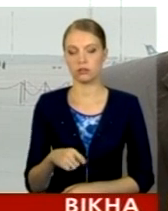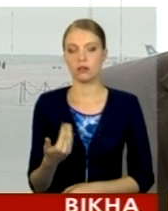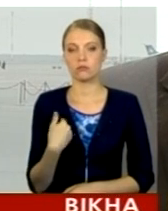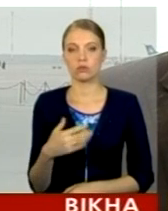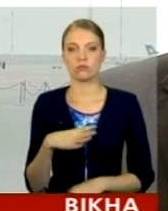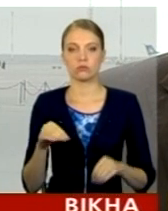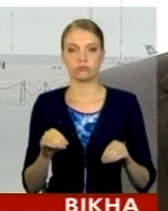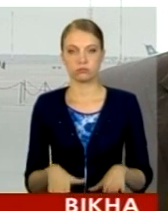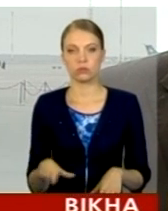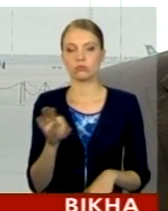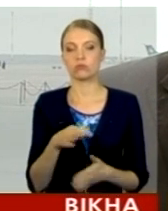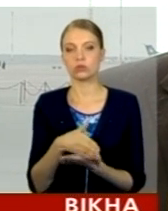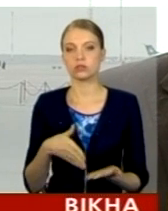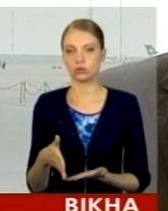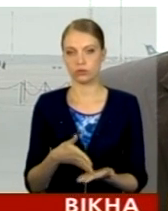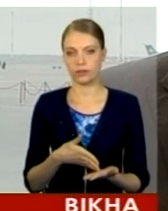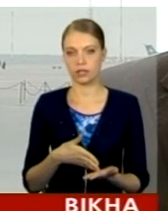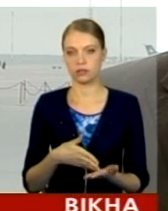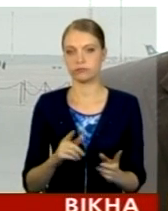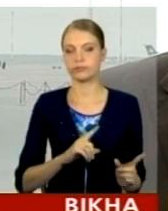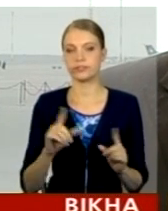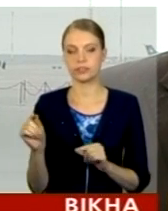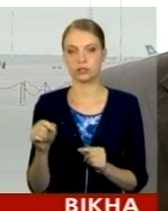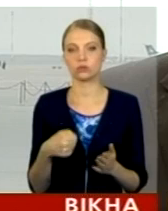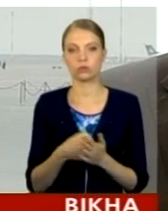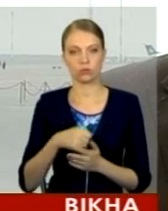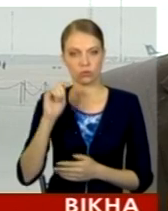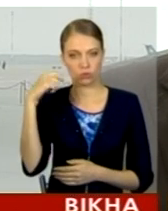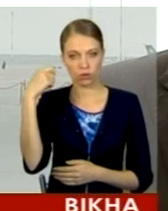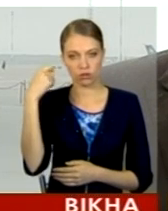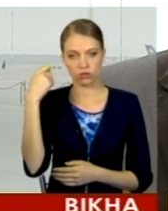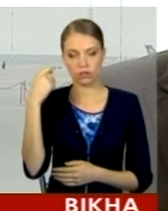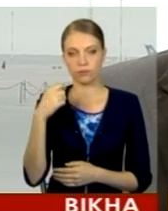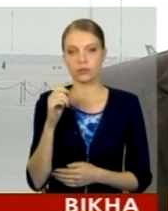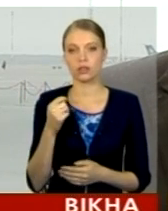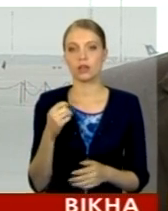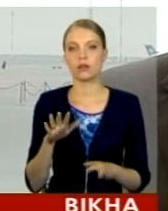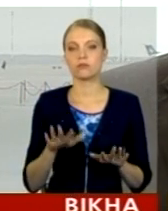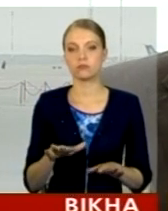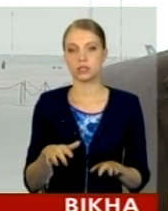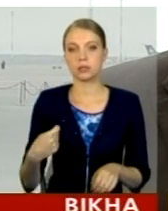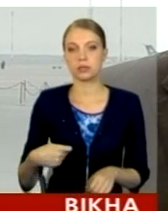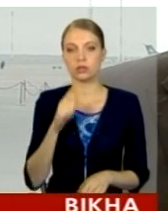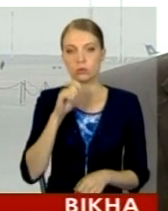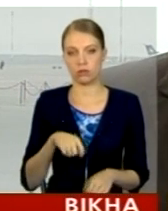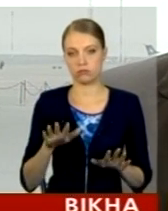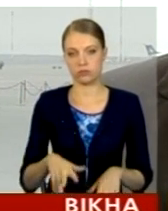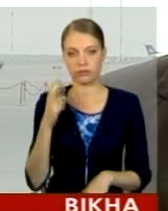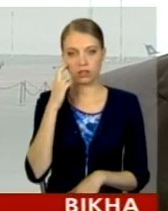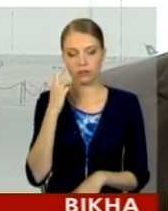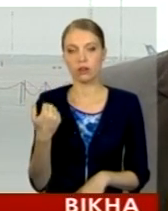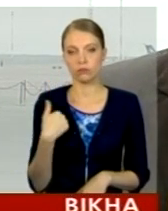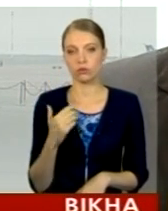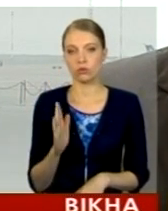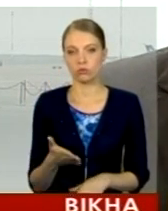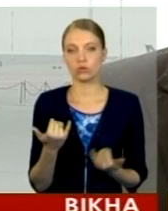мною було прийнято рішення про скасування візиту до Туреччини, місця президента України сьогодні в Києві. Мною